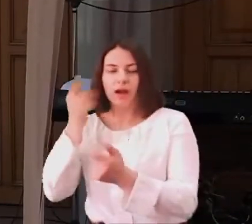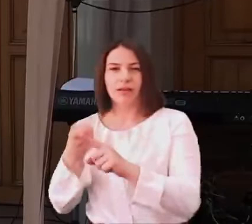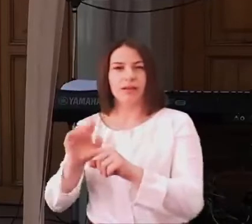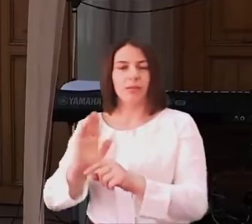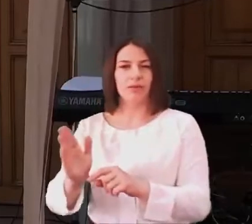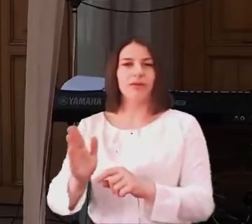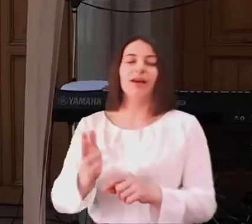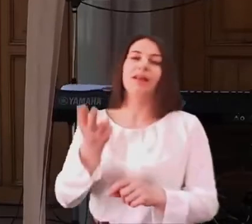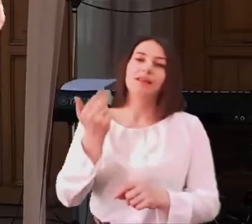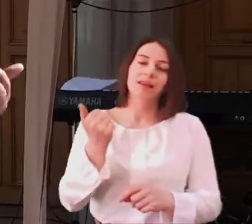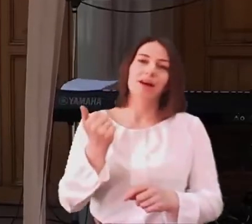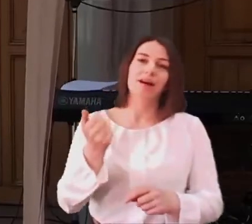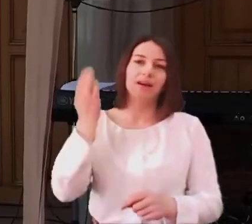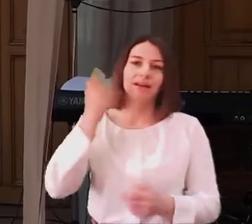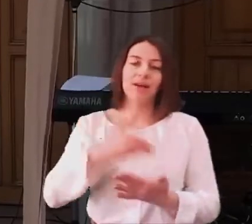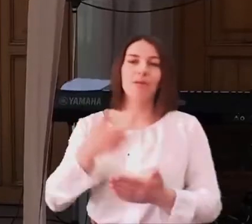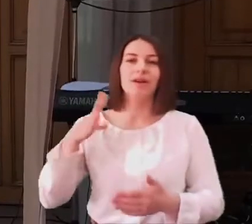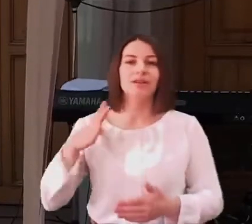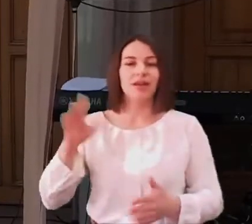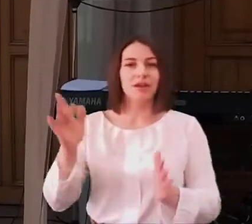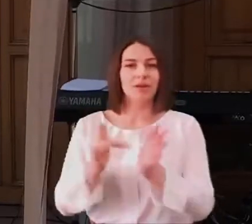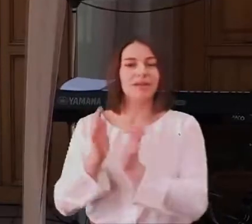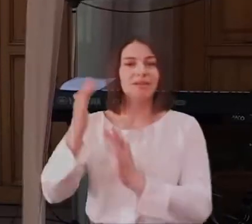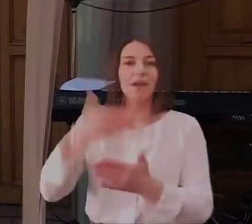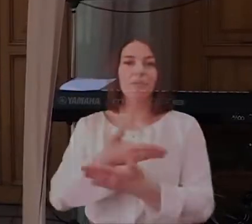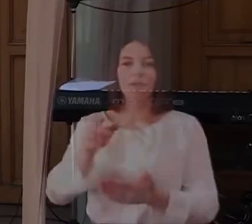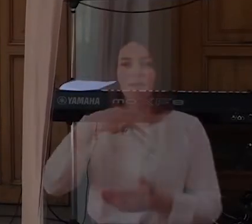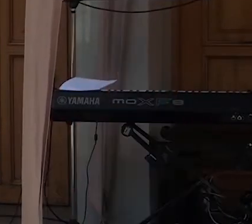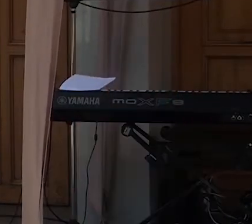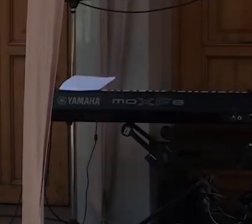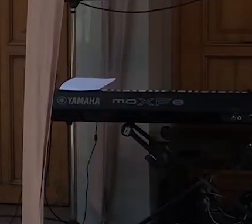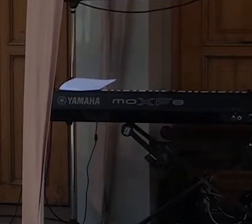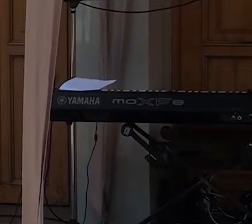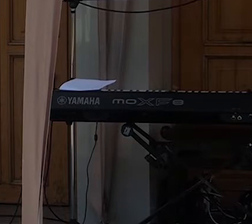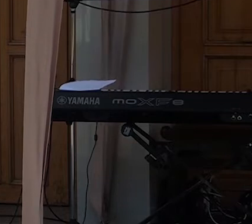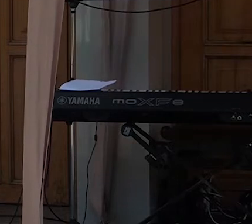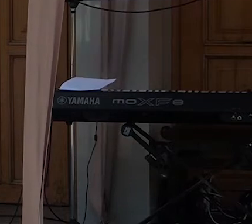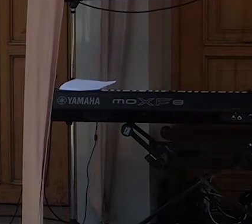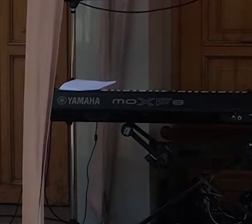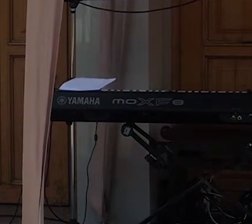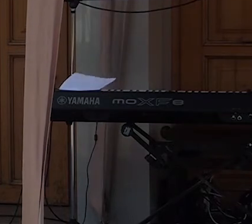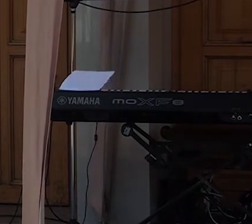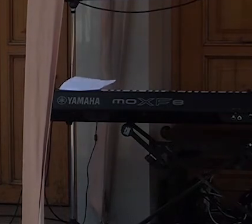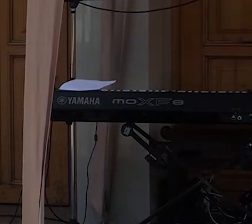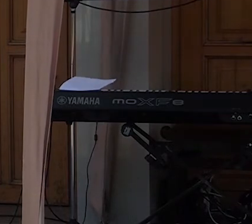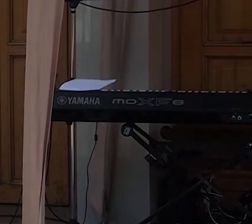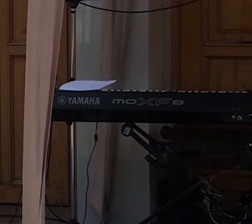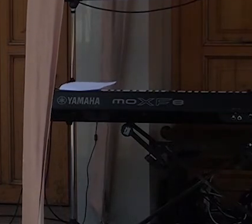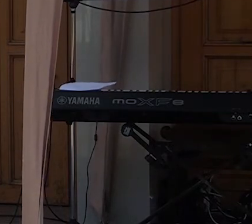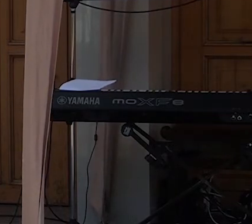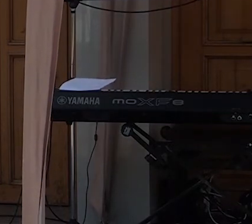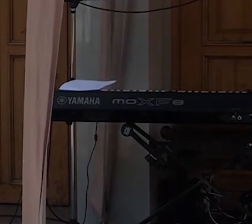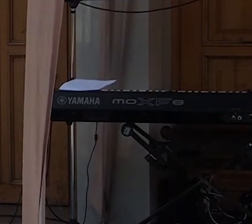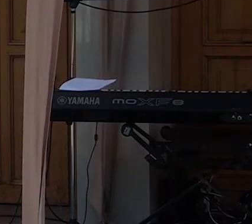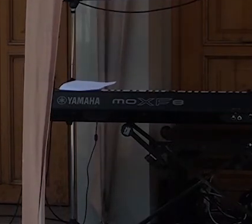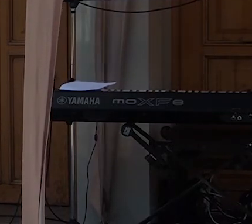признаках, о том, что будет происходить, о том, какие изменения будут происходить. И если я сегодня поговорю с молодыми людьми о